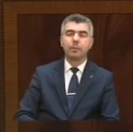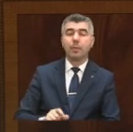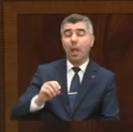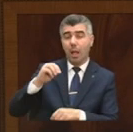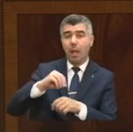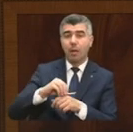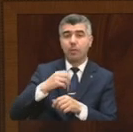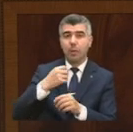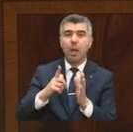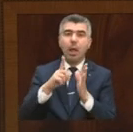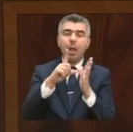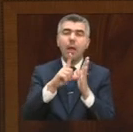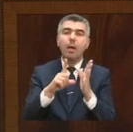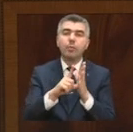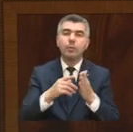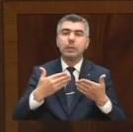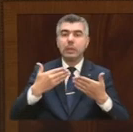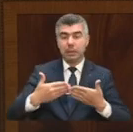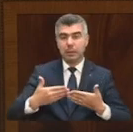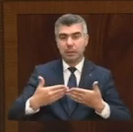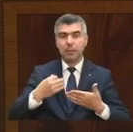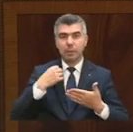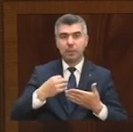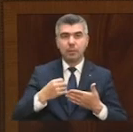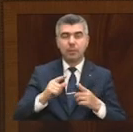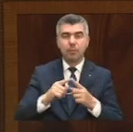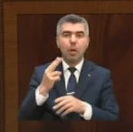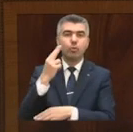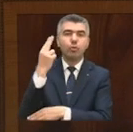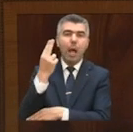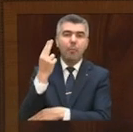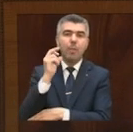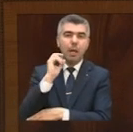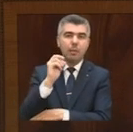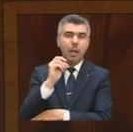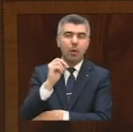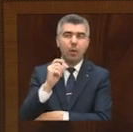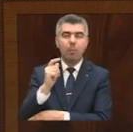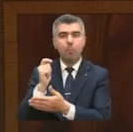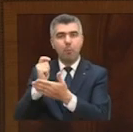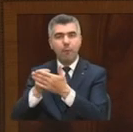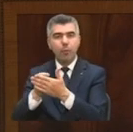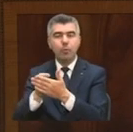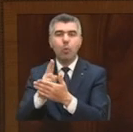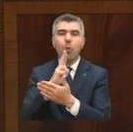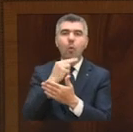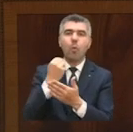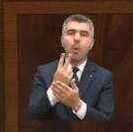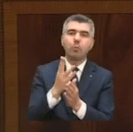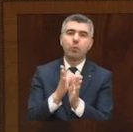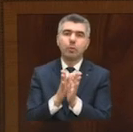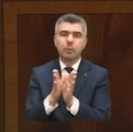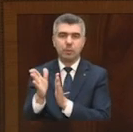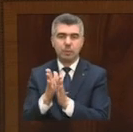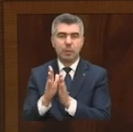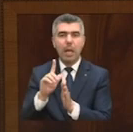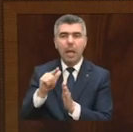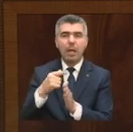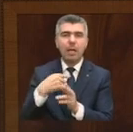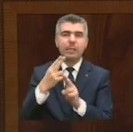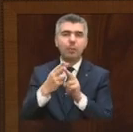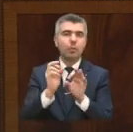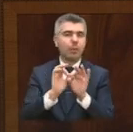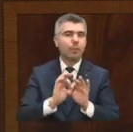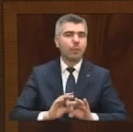اليوم القانون الحالي كيتحدث السوى على الجامعات العموميه والخصوصيه يعني حاليا هناك تجارب بلا ما نذكر الاسم